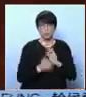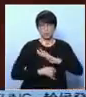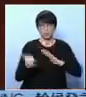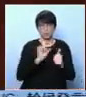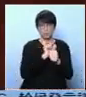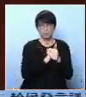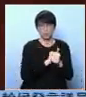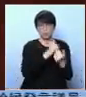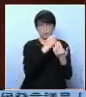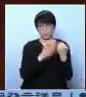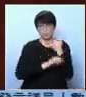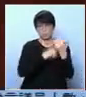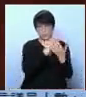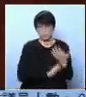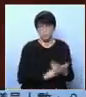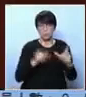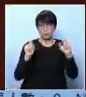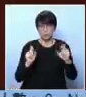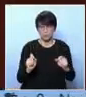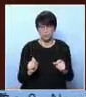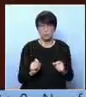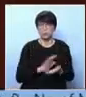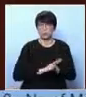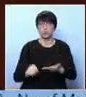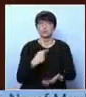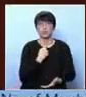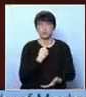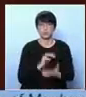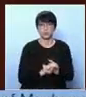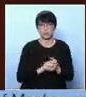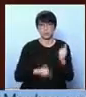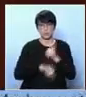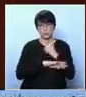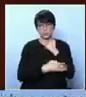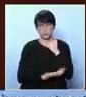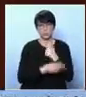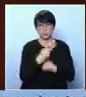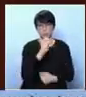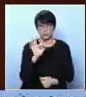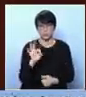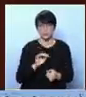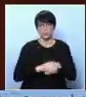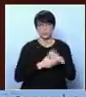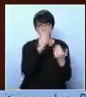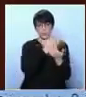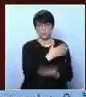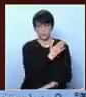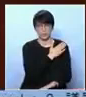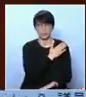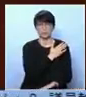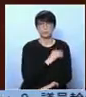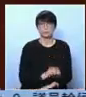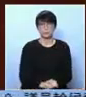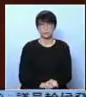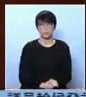交，所以是解釋了這件事而已。基本法23條的本地立法當然是一個憲制責任，亦都是一